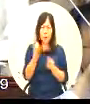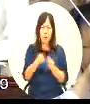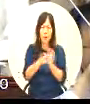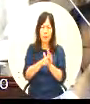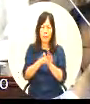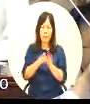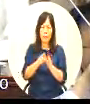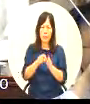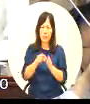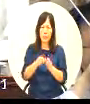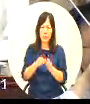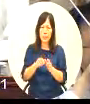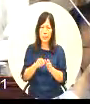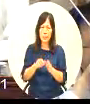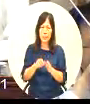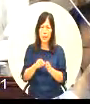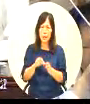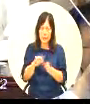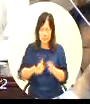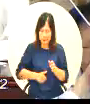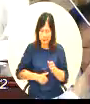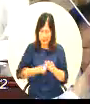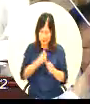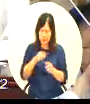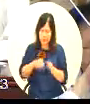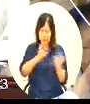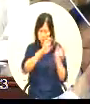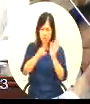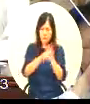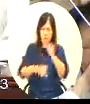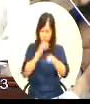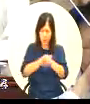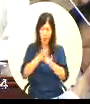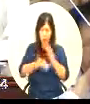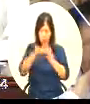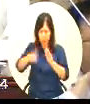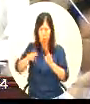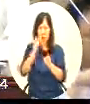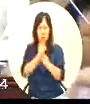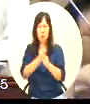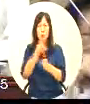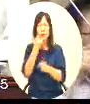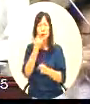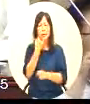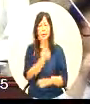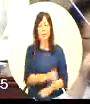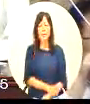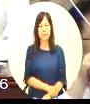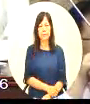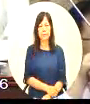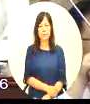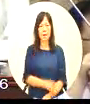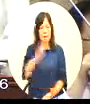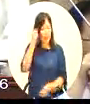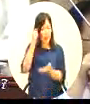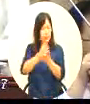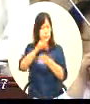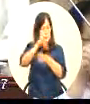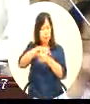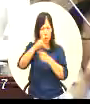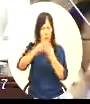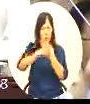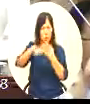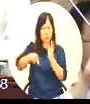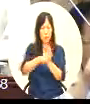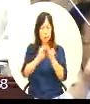种很那个务实的情况之下来完成这个迁建的工作，以上报告。 那我是不是就请农业局把相关的这